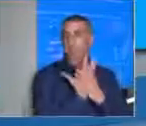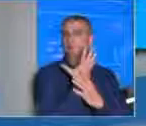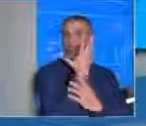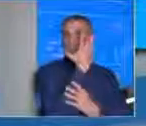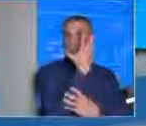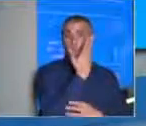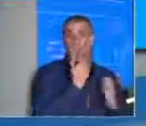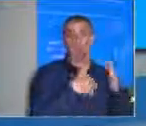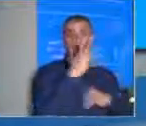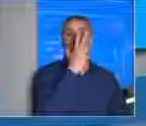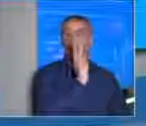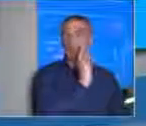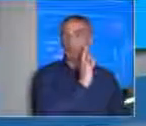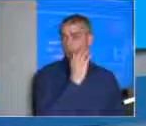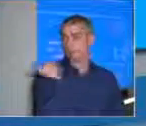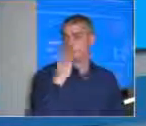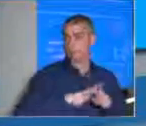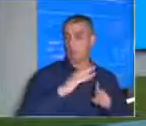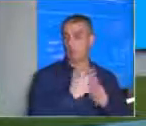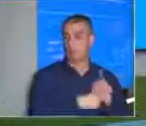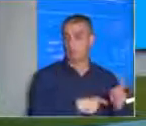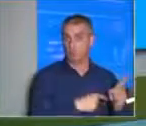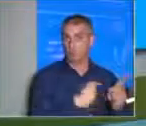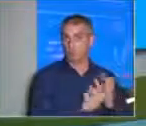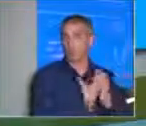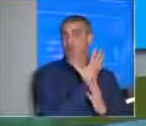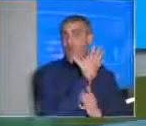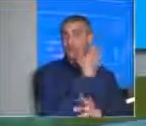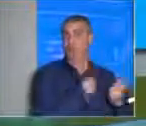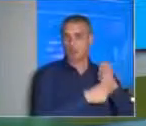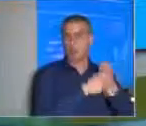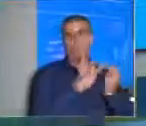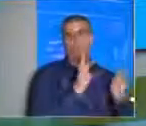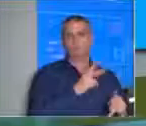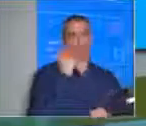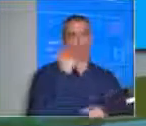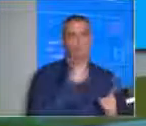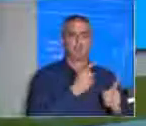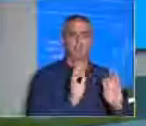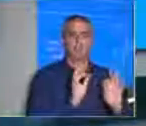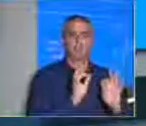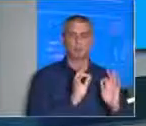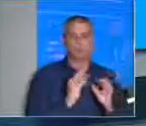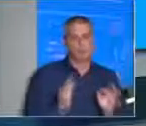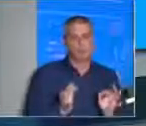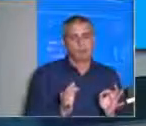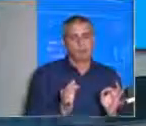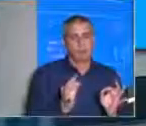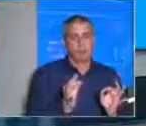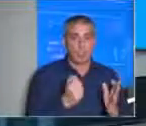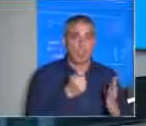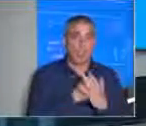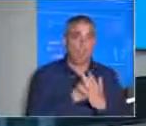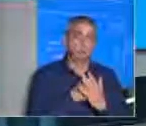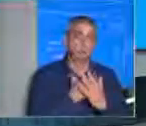שהגיעו למעל 3% ברבעון האחרון, שיאפשרו לאמריקנים באמת לסחוב את זה, יודעת,